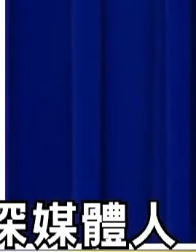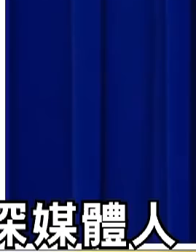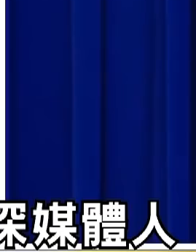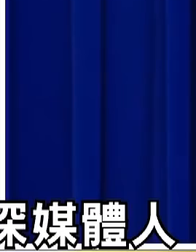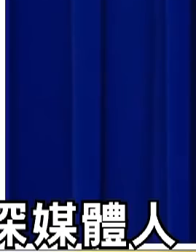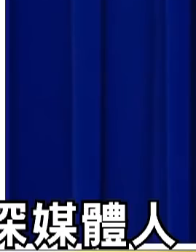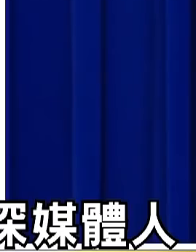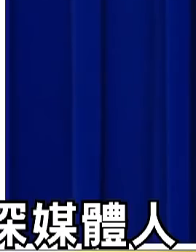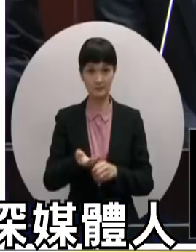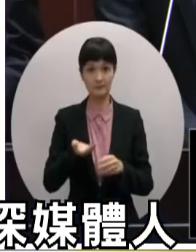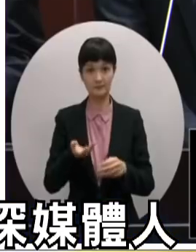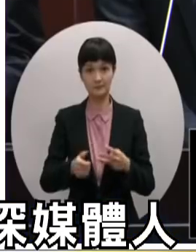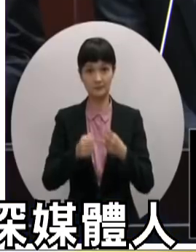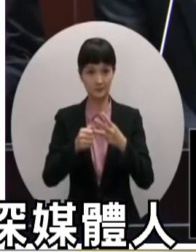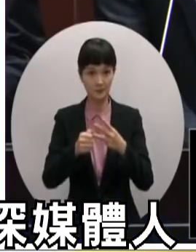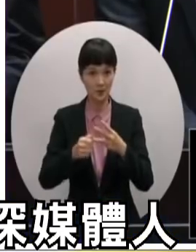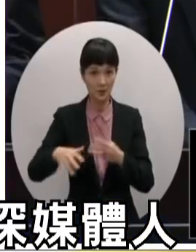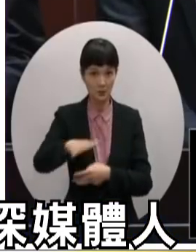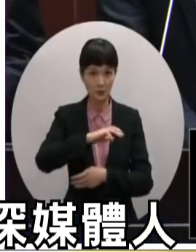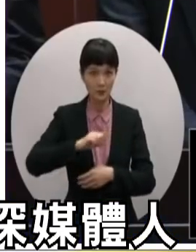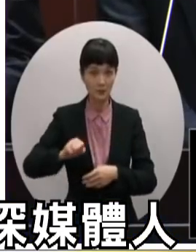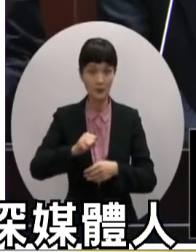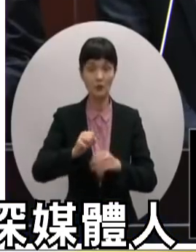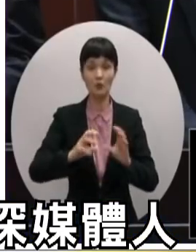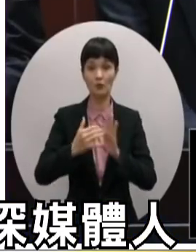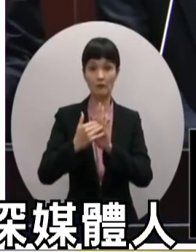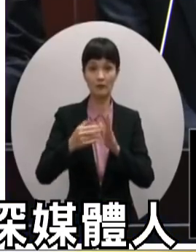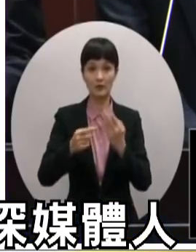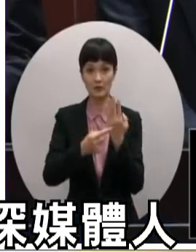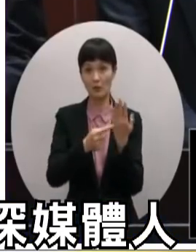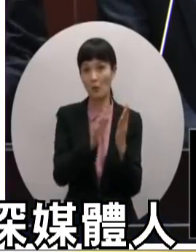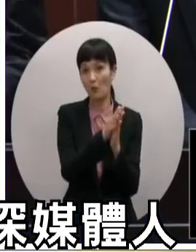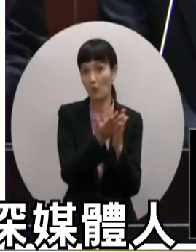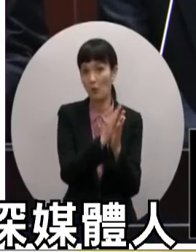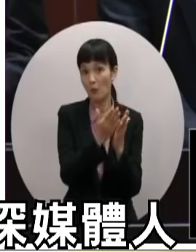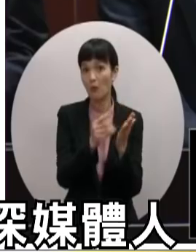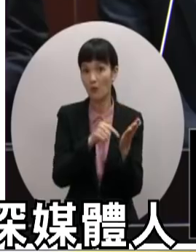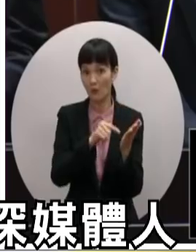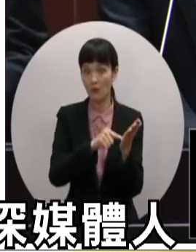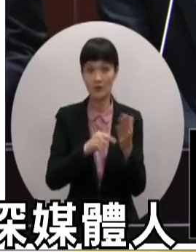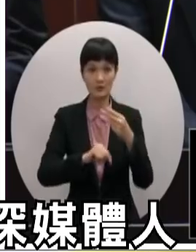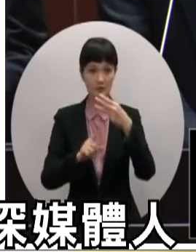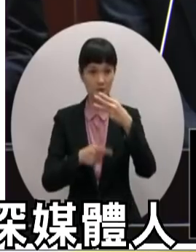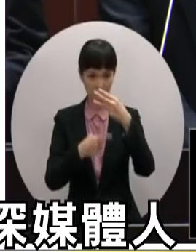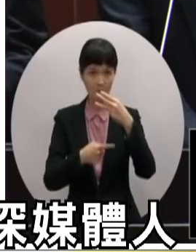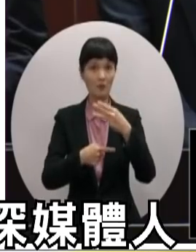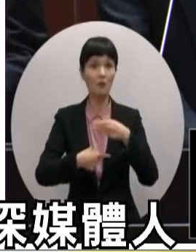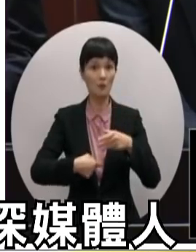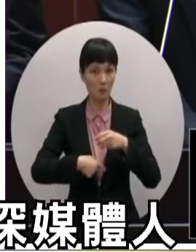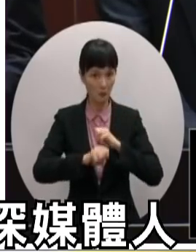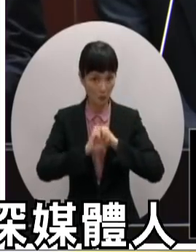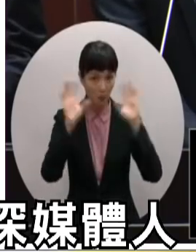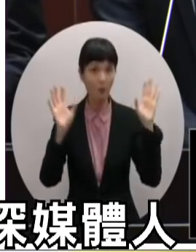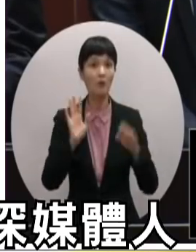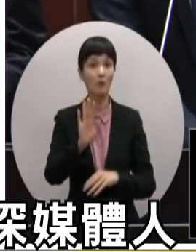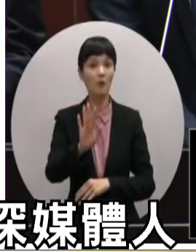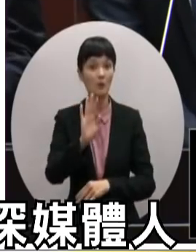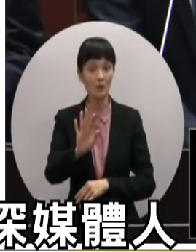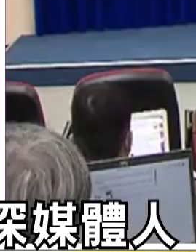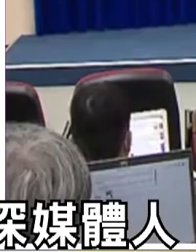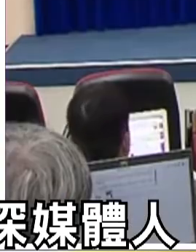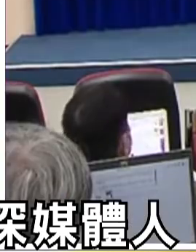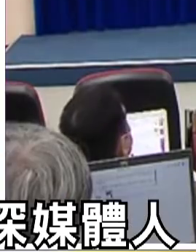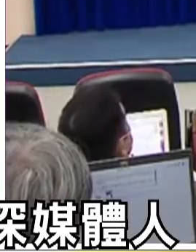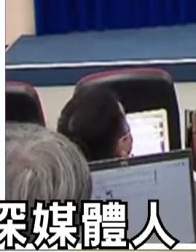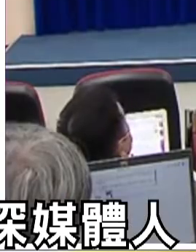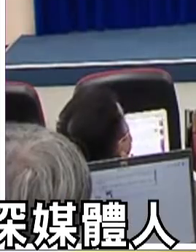断的演习。我小的时候，钱子丹年纪轻不知道。我小的时候，台湾是真的在演习的。以前我 有啊，防